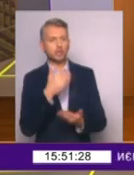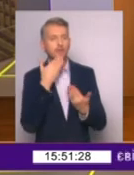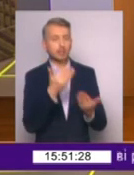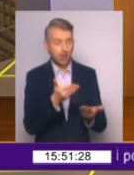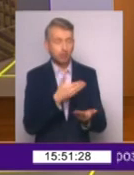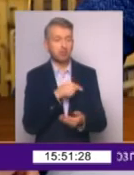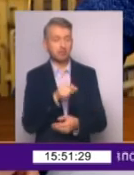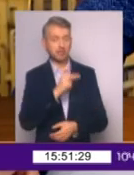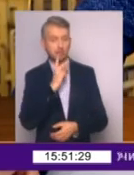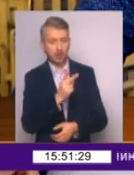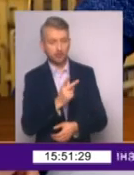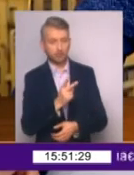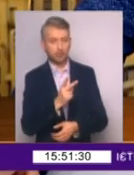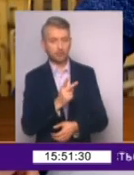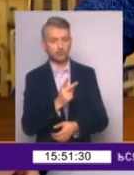і ми це бачимо,